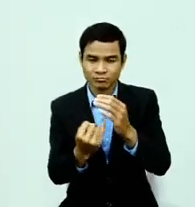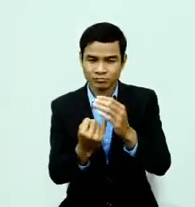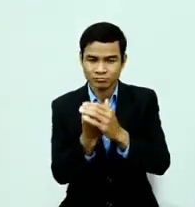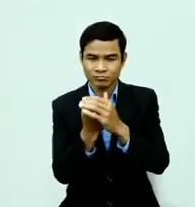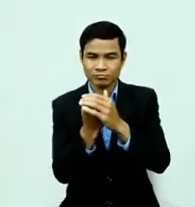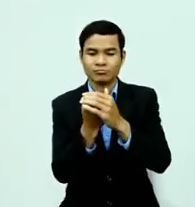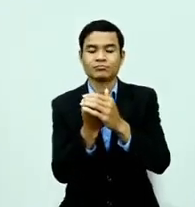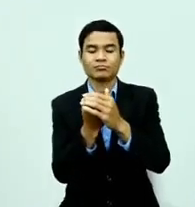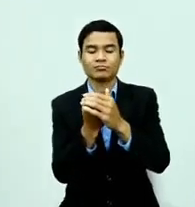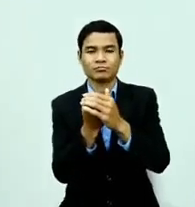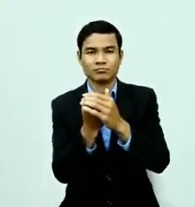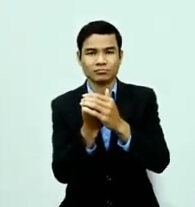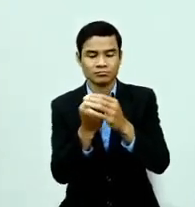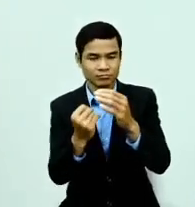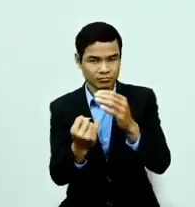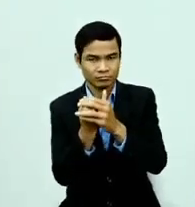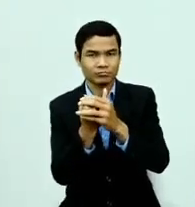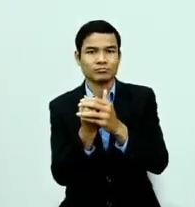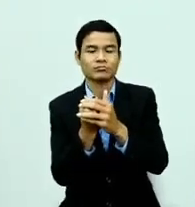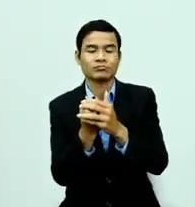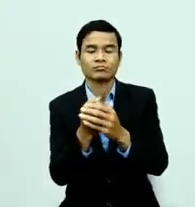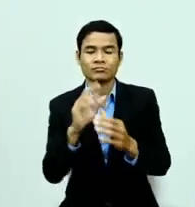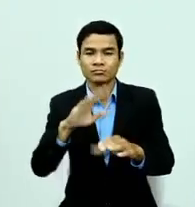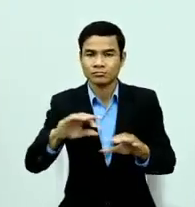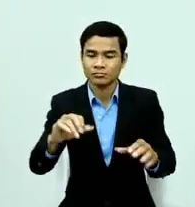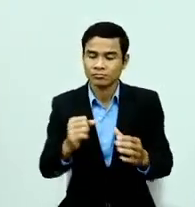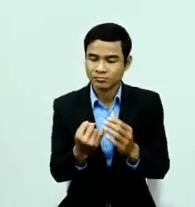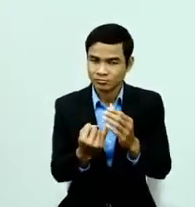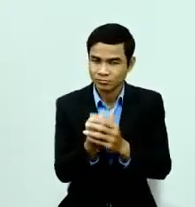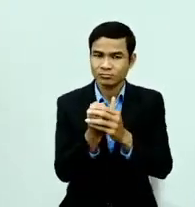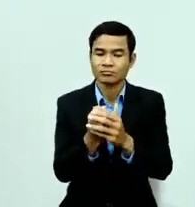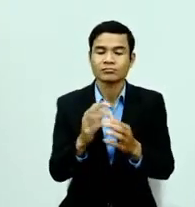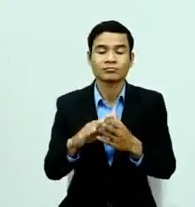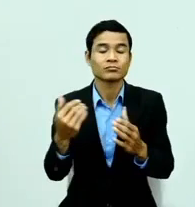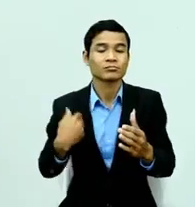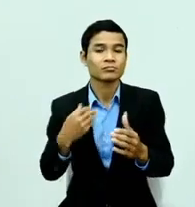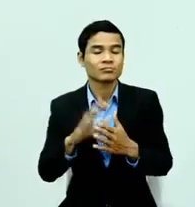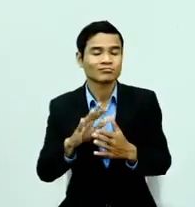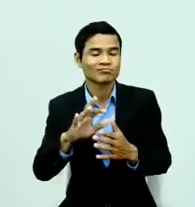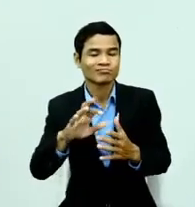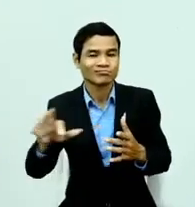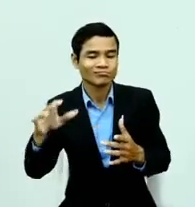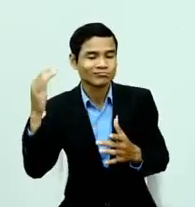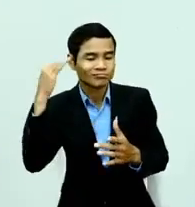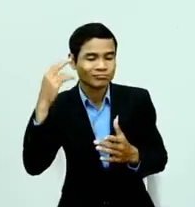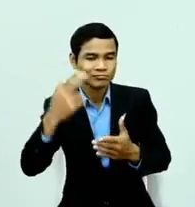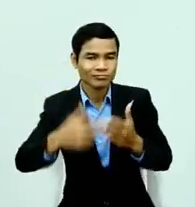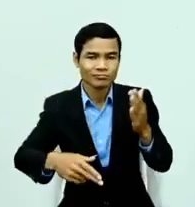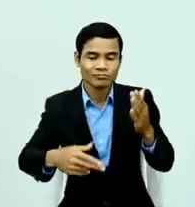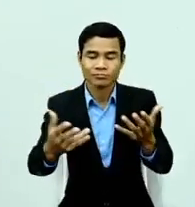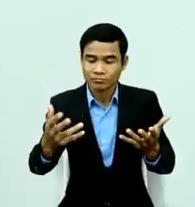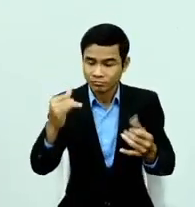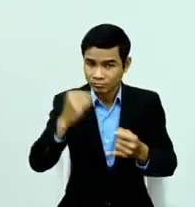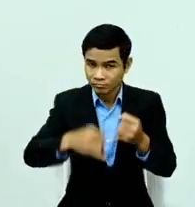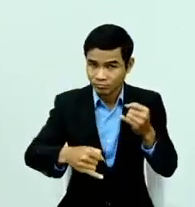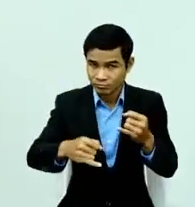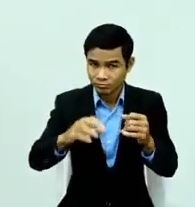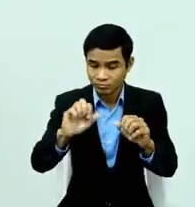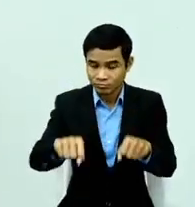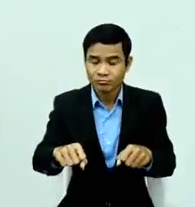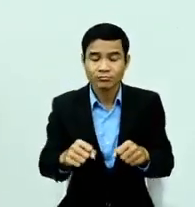ងដីដោះញោមកូនស្ដាប់ពាក្យដោះមើលកូនមានសូរចុងអ្វីដែរចាពាក្យដោះ